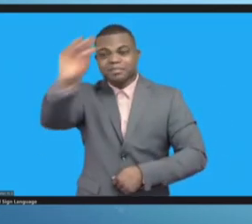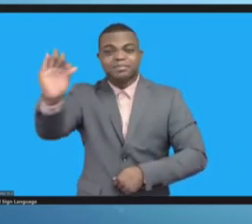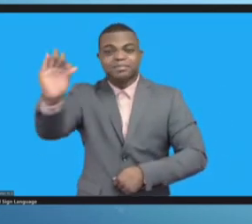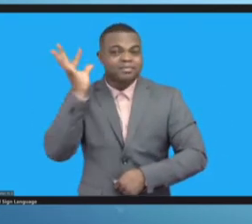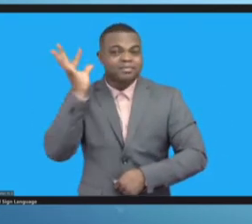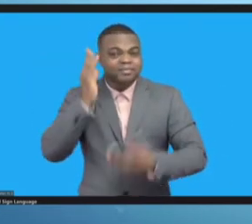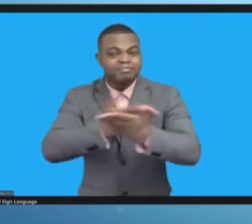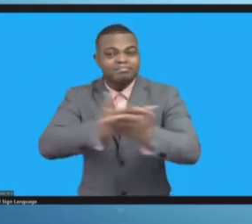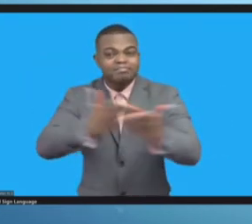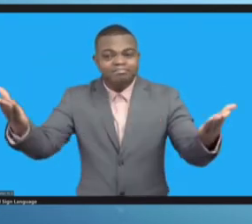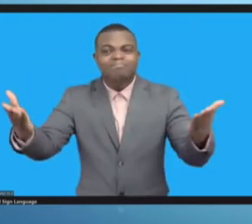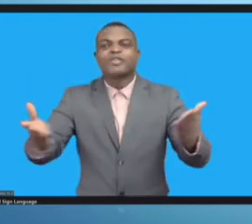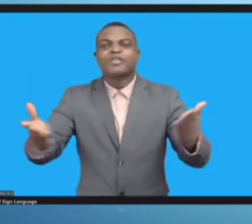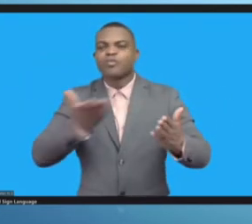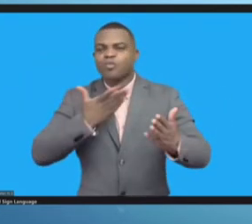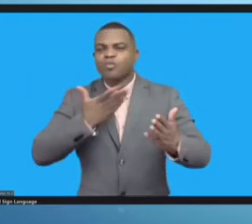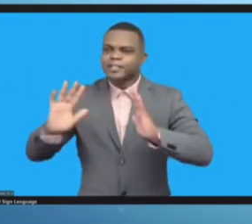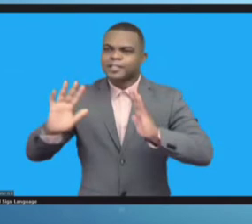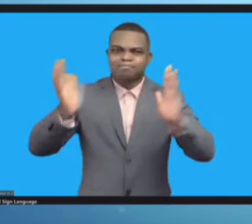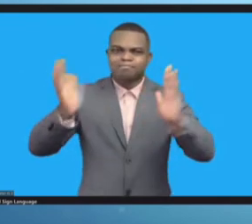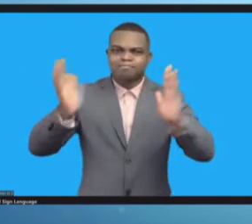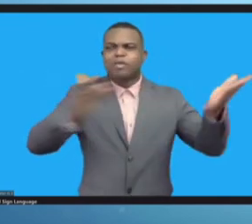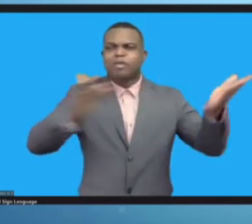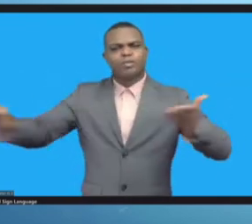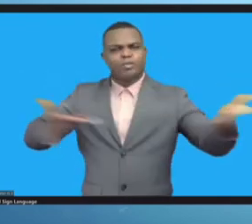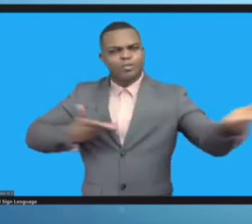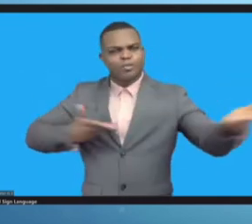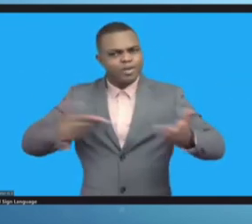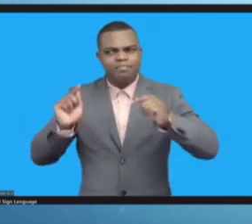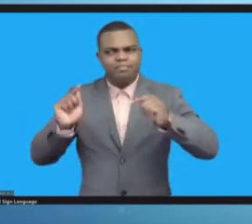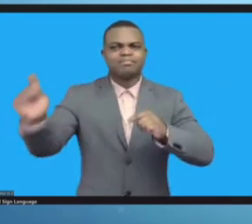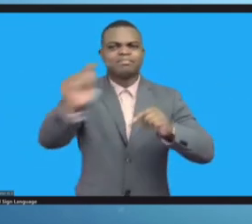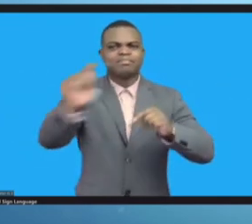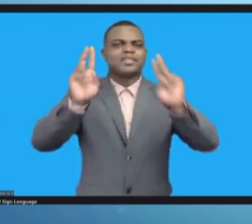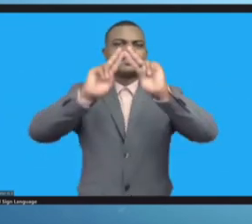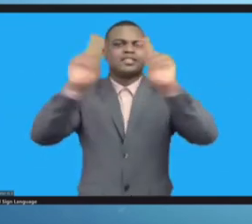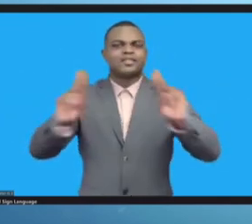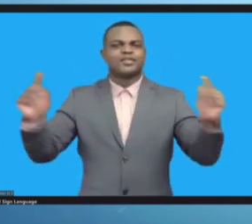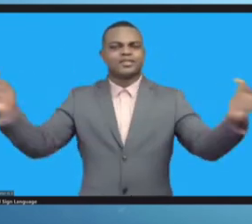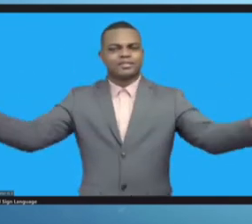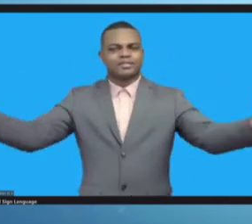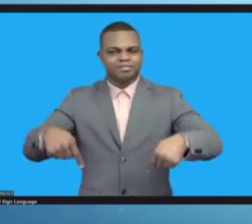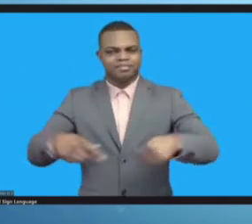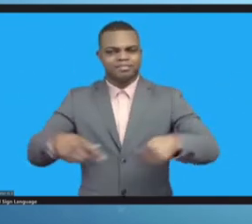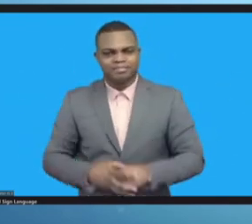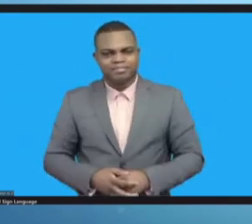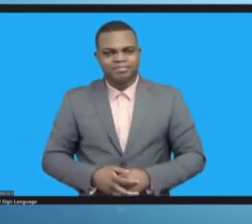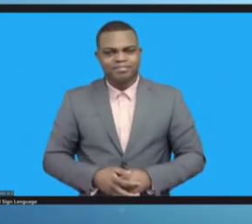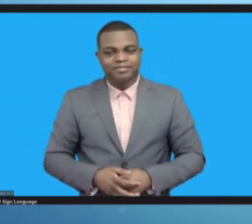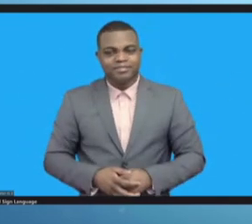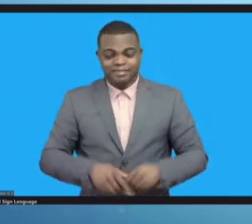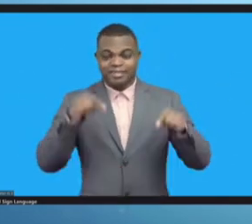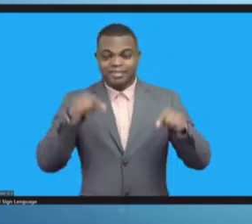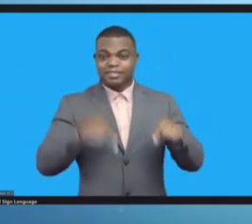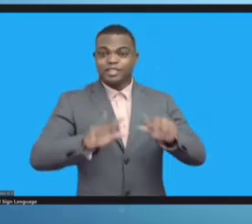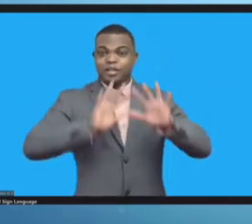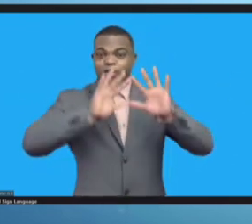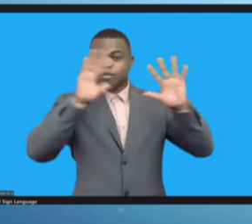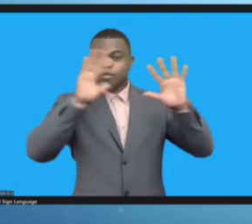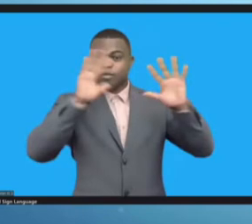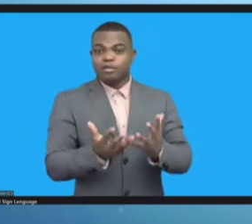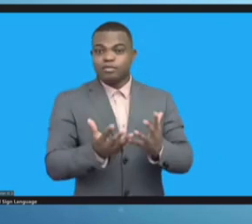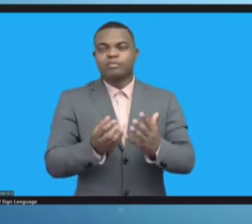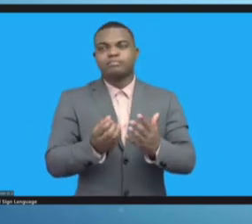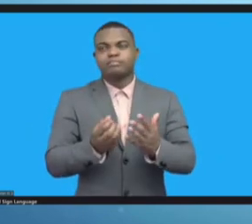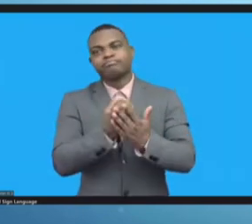Cette plateforme internationale multipartite est un événement inédit dans un pays qui